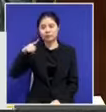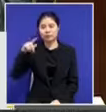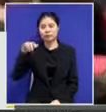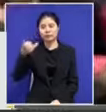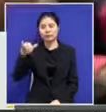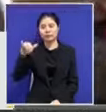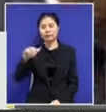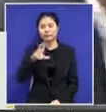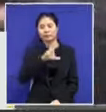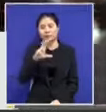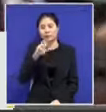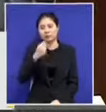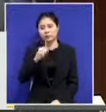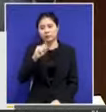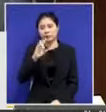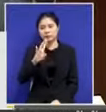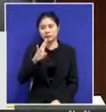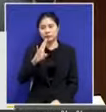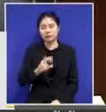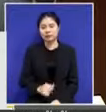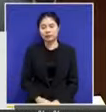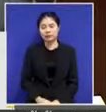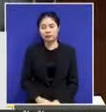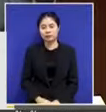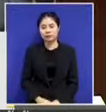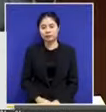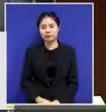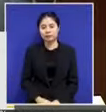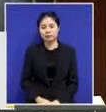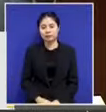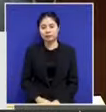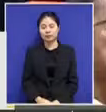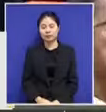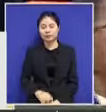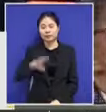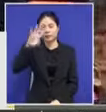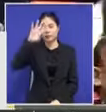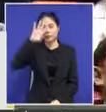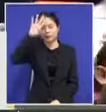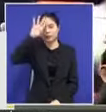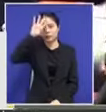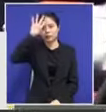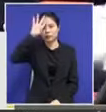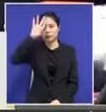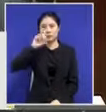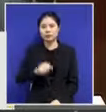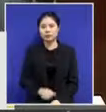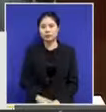ครับ 317นายประสิทธิ์วุฒินันชัย นายธนาธรจึงรุ่งเรืองกิจ